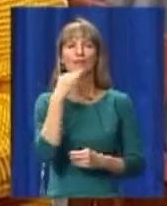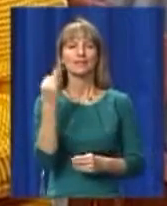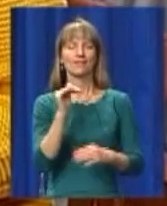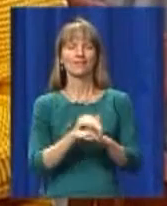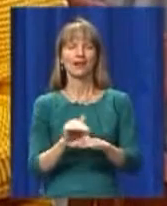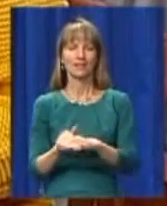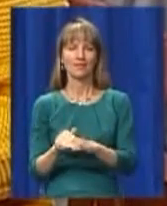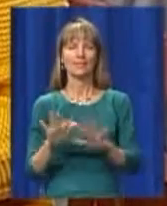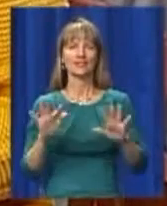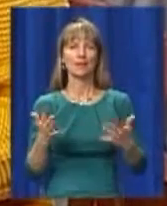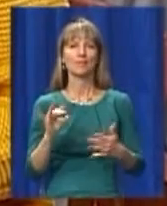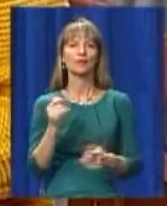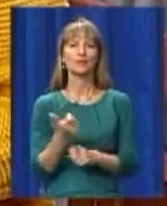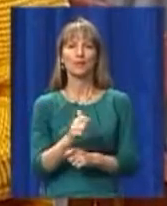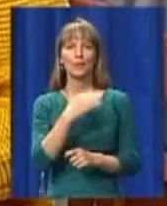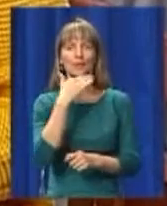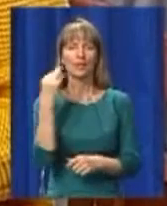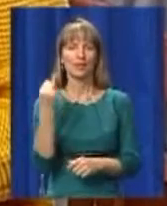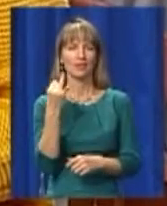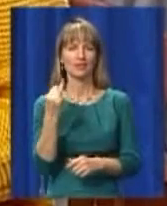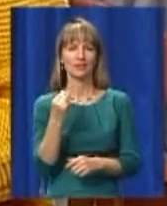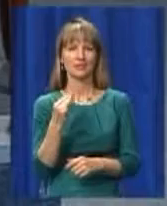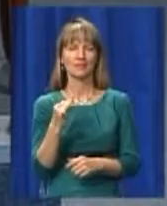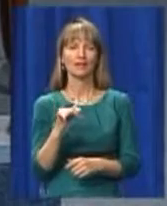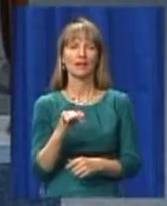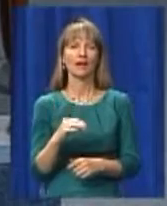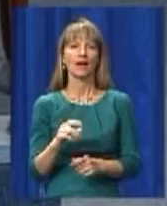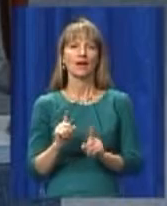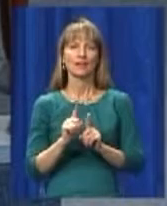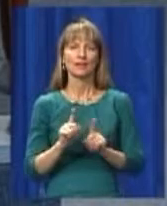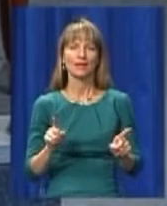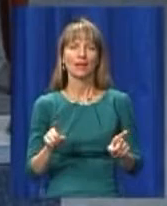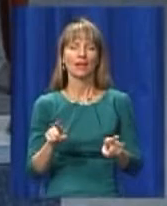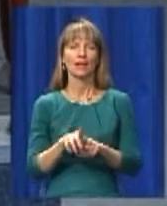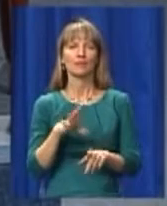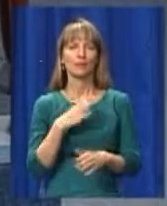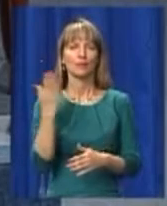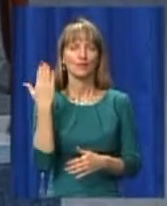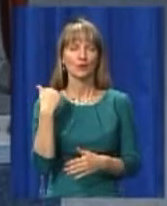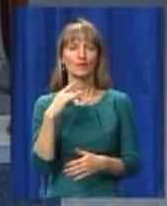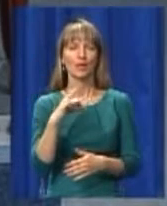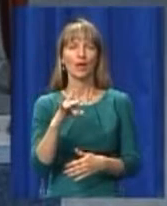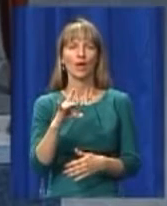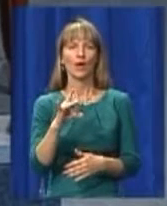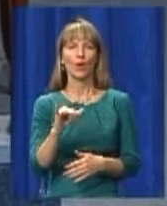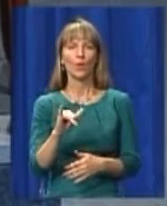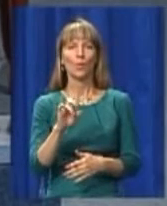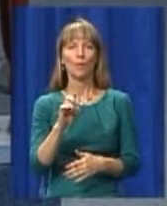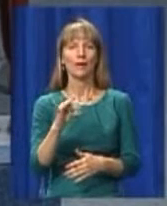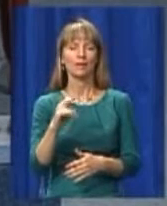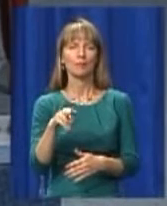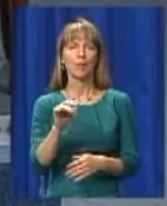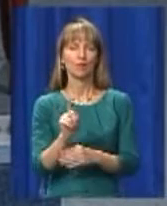рубрик, фактів, подій і дуже-дуже багато цікавих моментів. Особенно, как было в прошлой рубрике про карандаши. У нас каждая рубрика